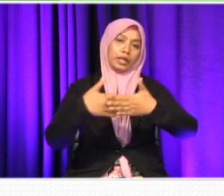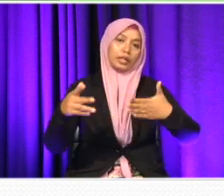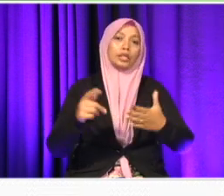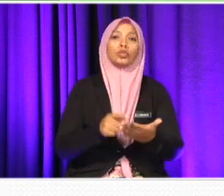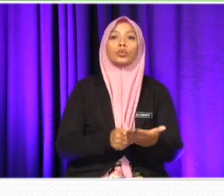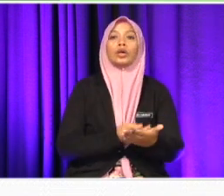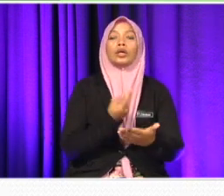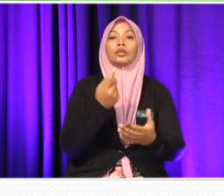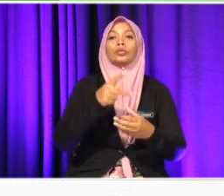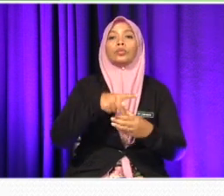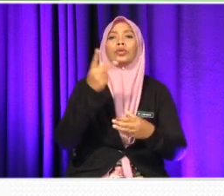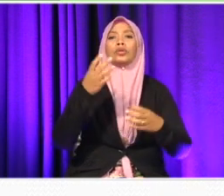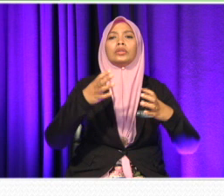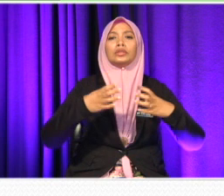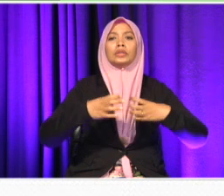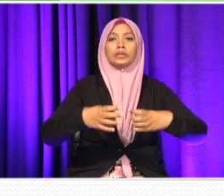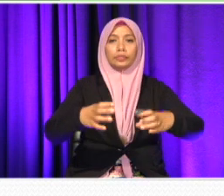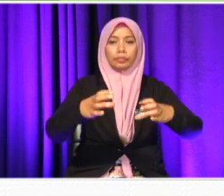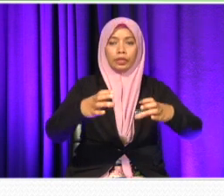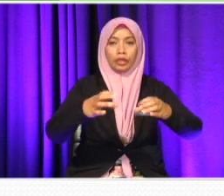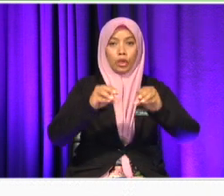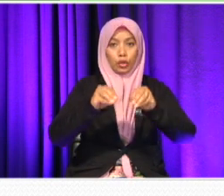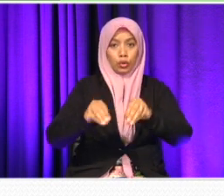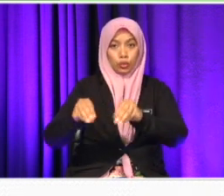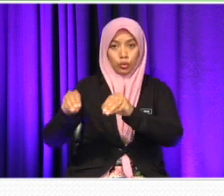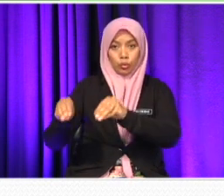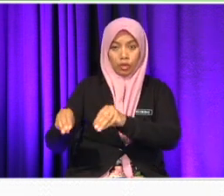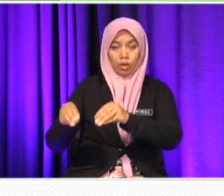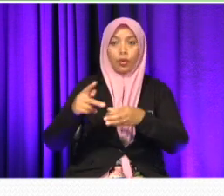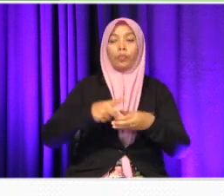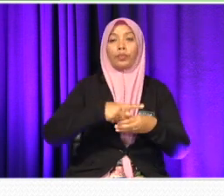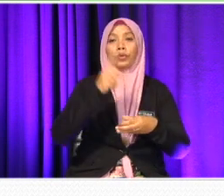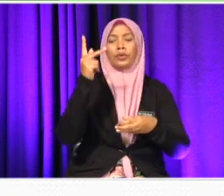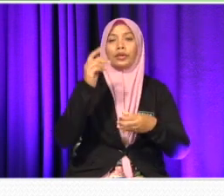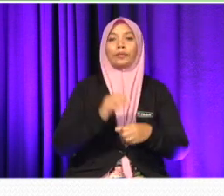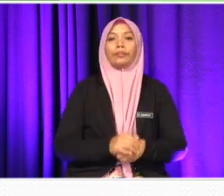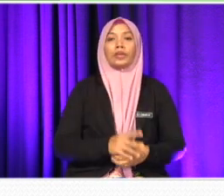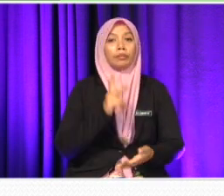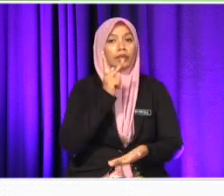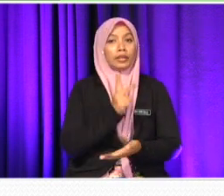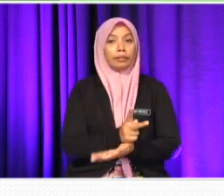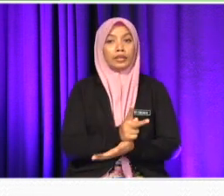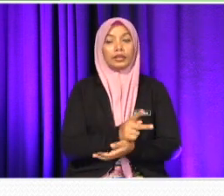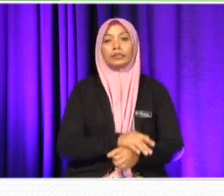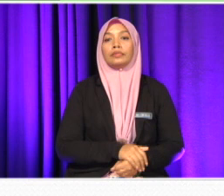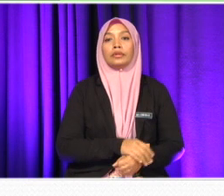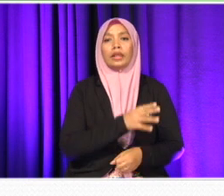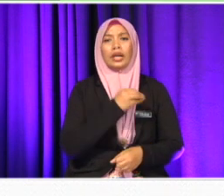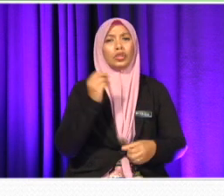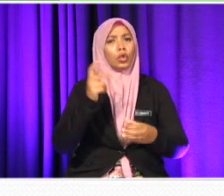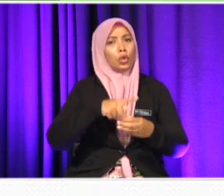yang kedua mempercepat proses pertukaran produk atau pringatan kepada pengelola kepada pengguna untuk